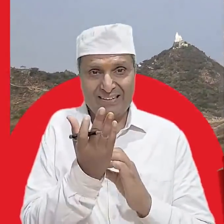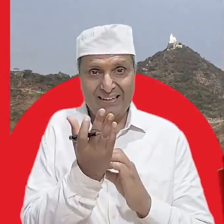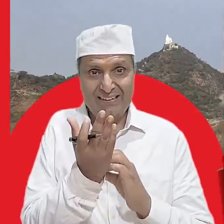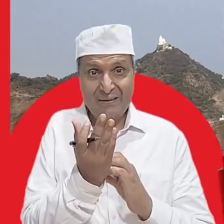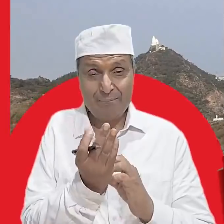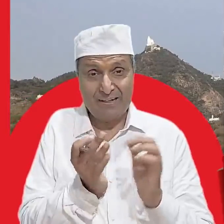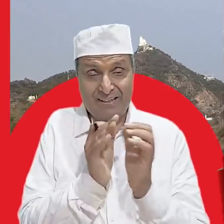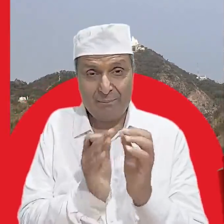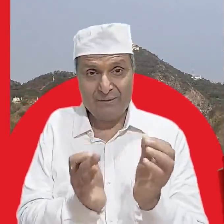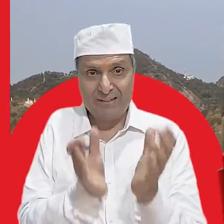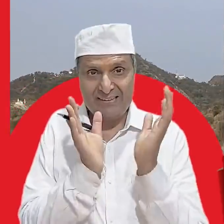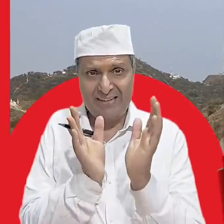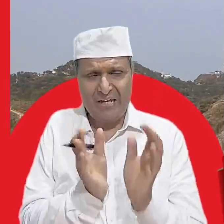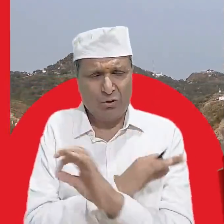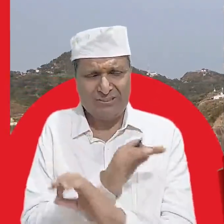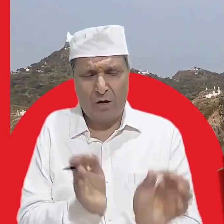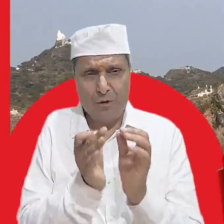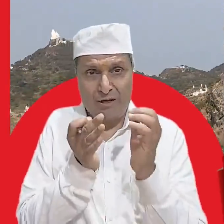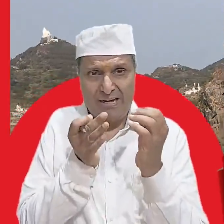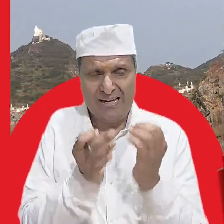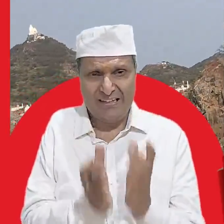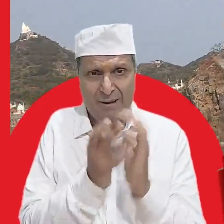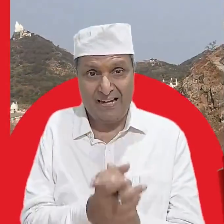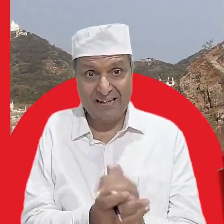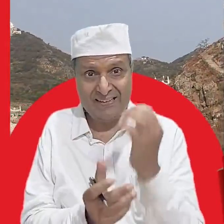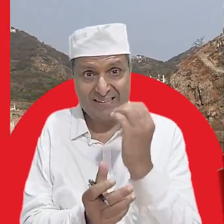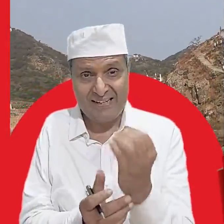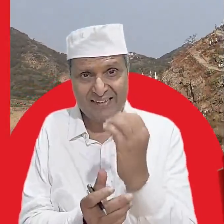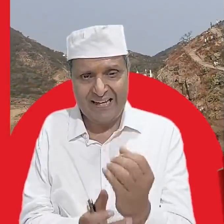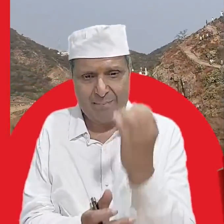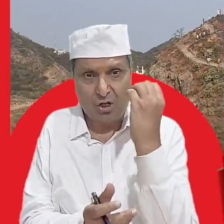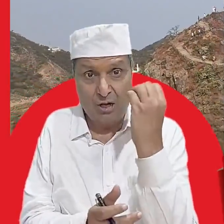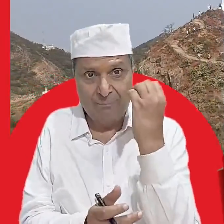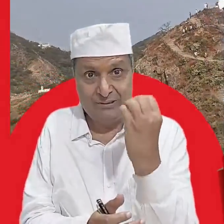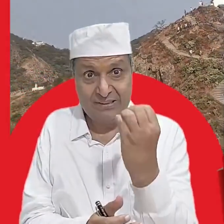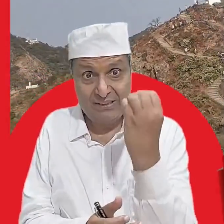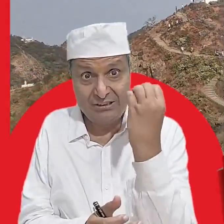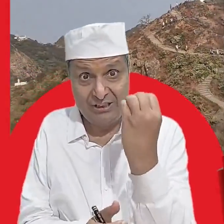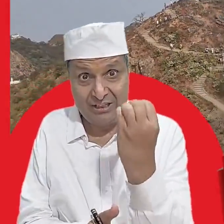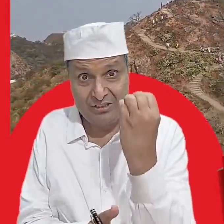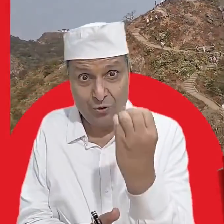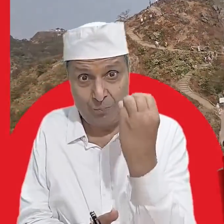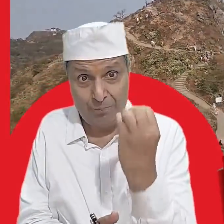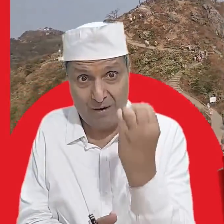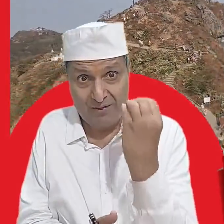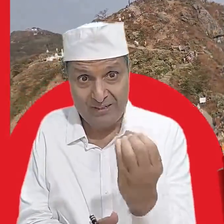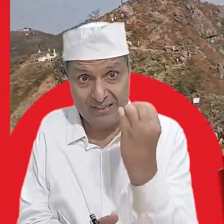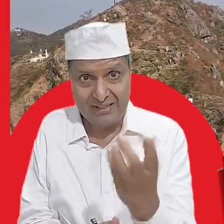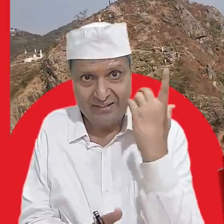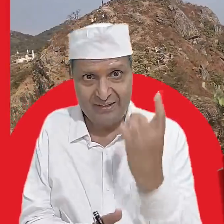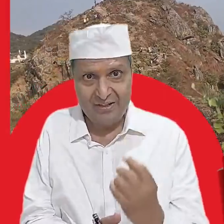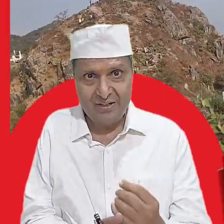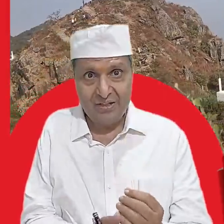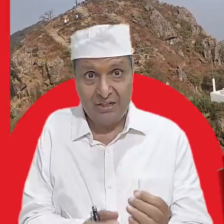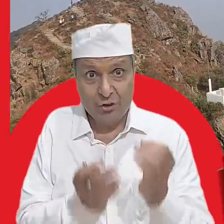उठ आता है। पर खरपतवार की तरह कुछ इसका उपयोग हमने नहीं कर पाए कि शासन कहता है कि हम इसको शिखर जी को पावन